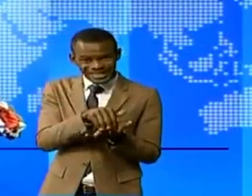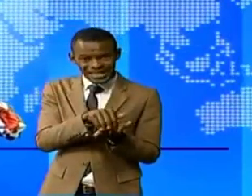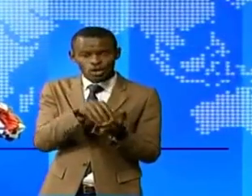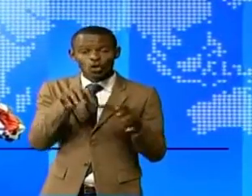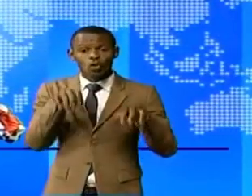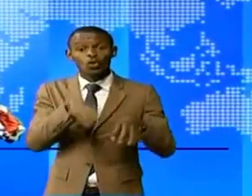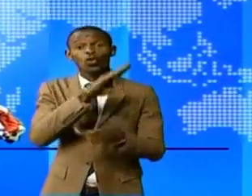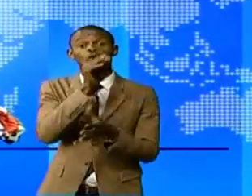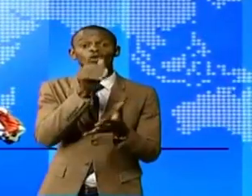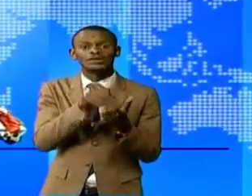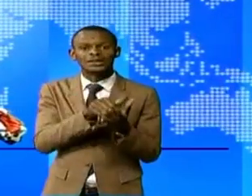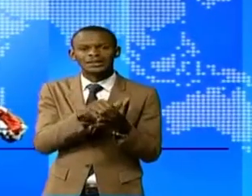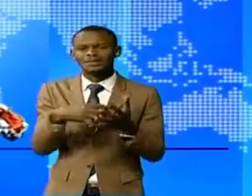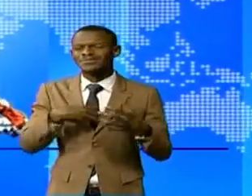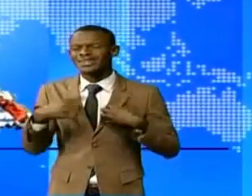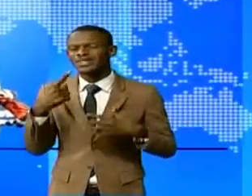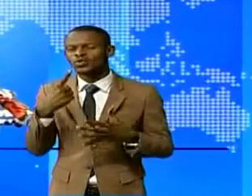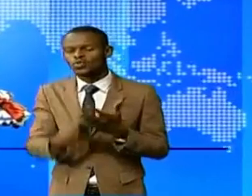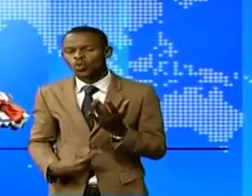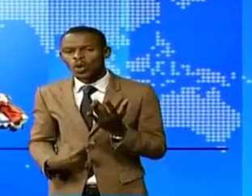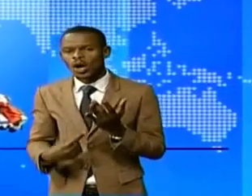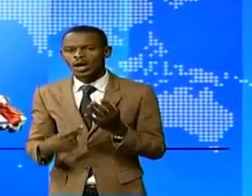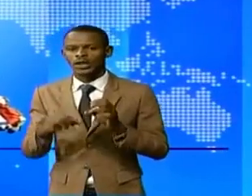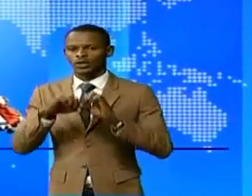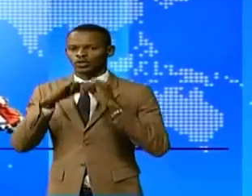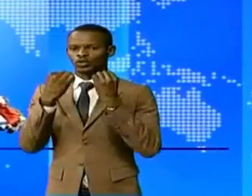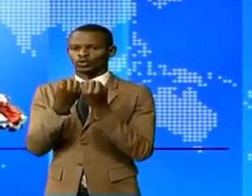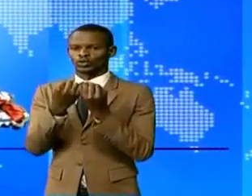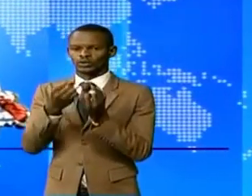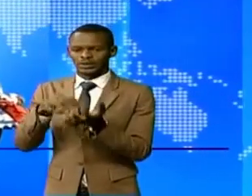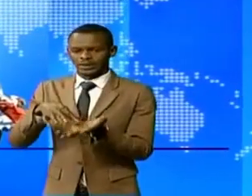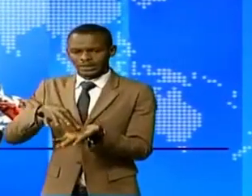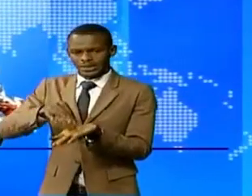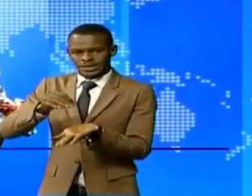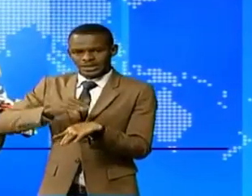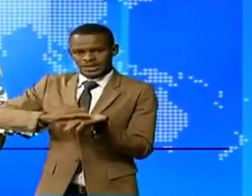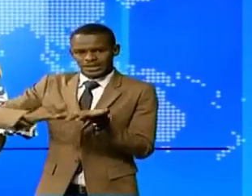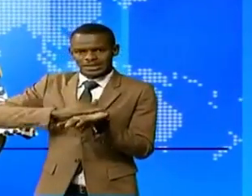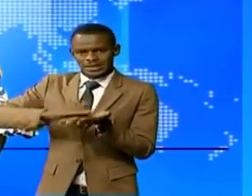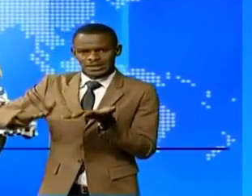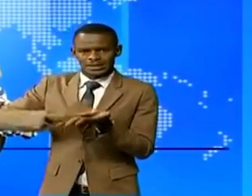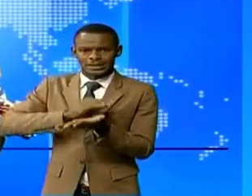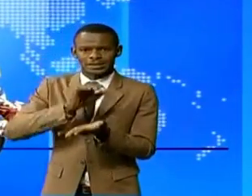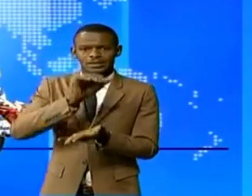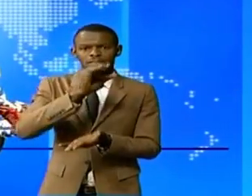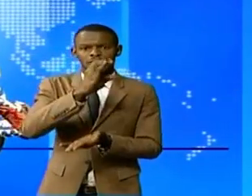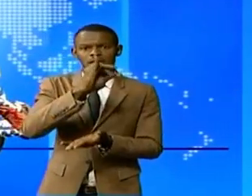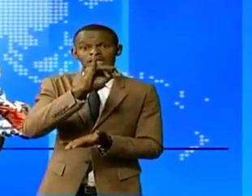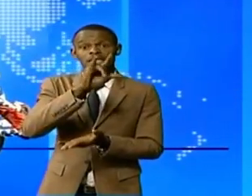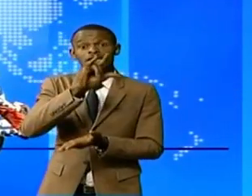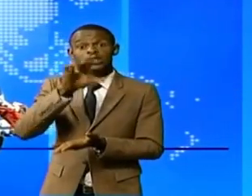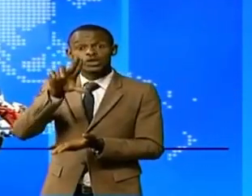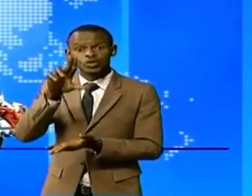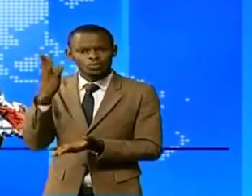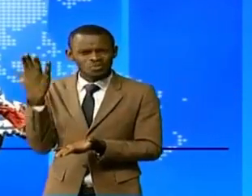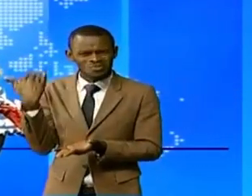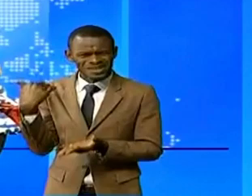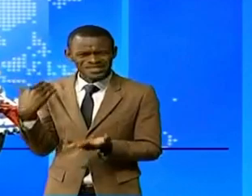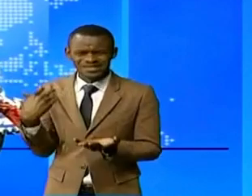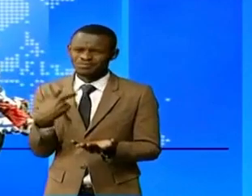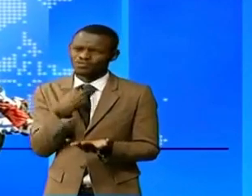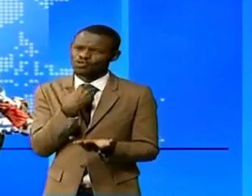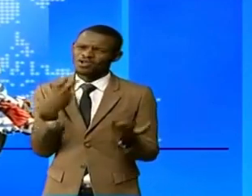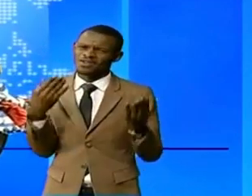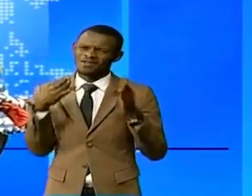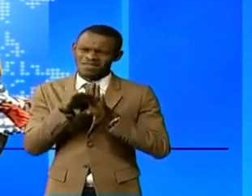de Lukaya. Les gouverneurs de province est allé rencontrer la population de ce coin pour les